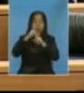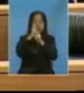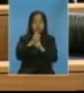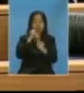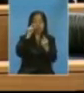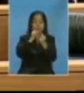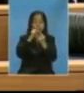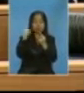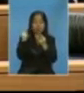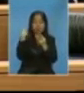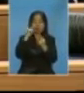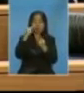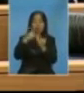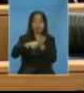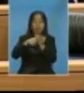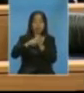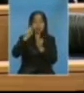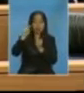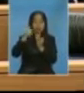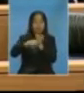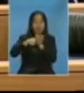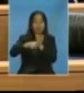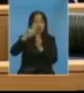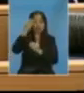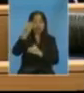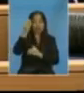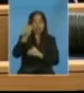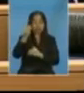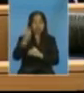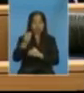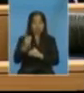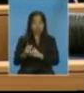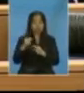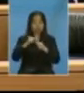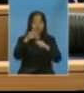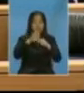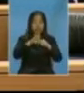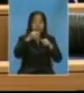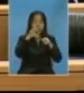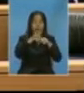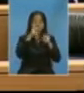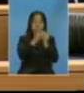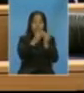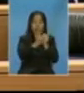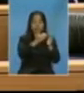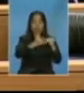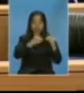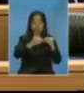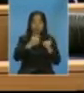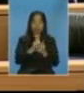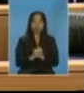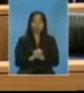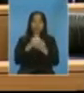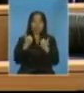นั่นก็คือว่าหนี้สาธารณะเริ่มลดลงครับเมื่อเทียบเป็นสัดส่วนของรายได้ประชาชาติและกรณี